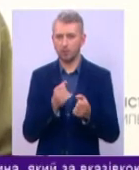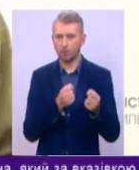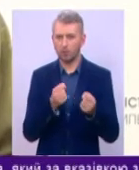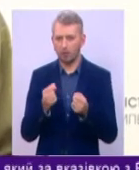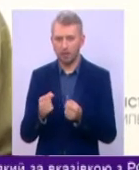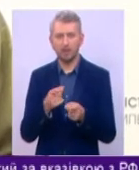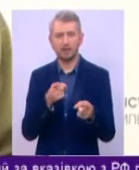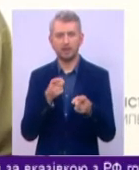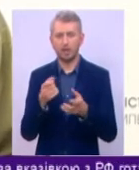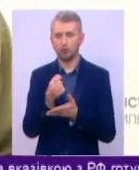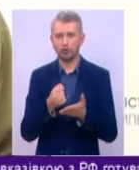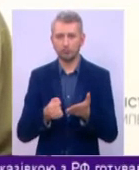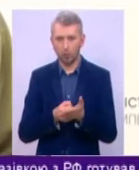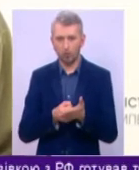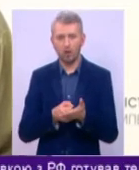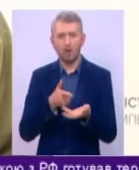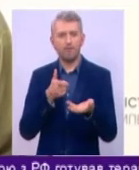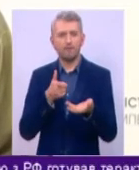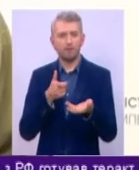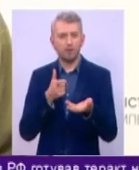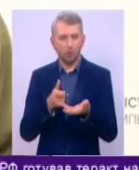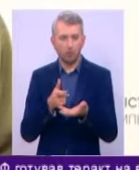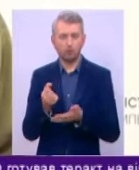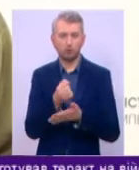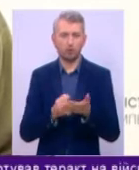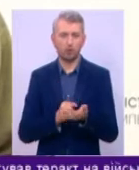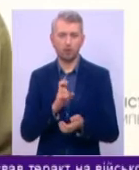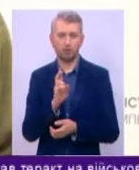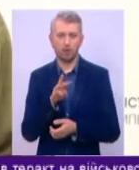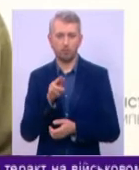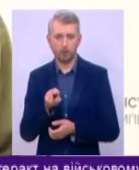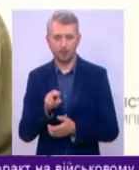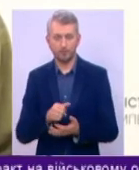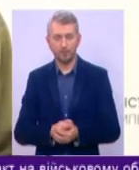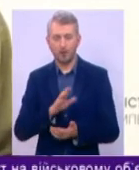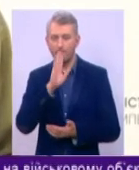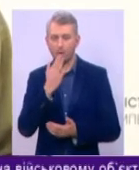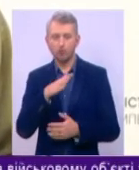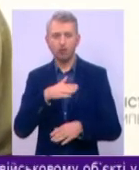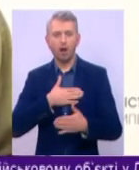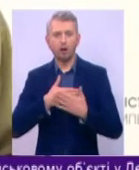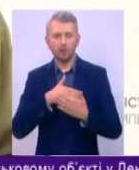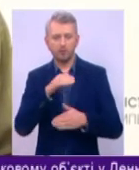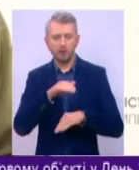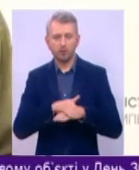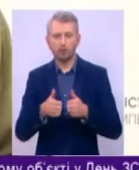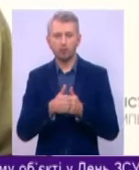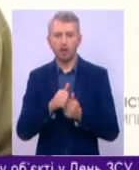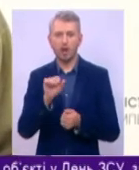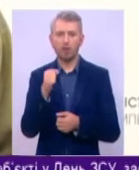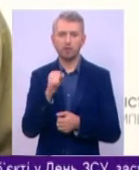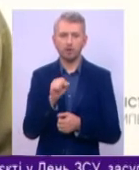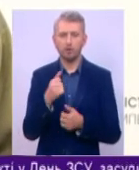стрілецьку зброю, вели вогонь з озброєння БМП. Ворожу активність зафіксовано в районі Авдіївки,